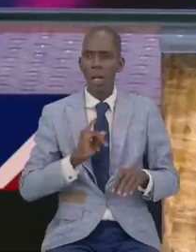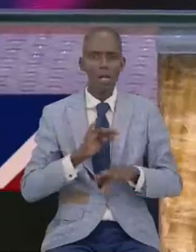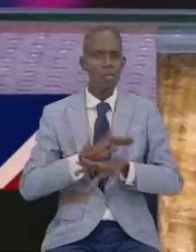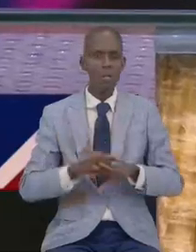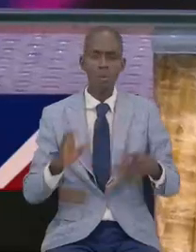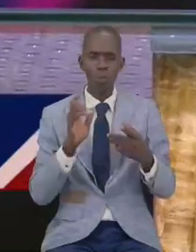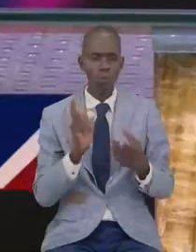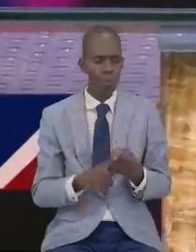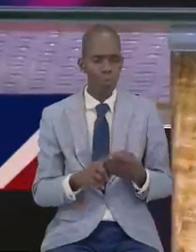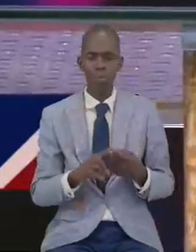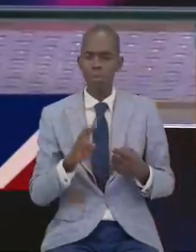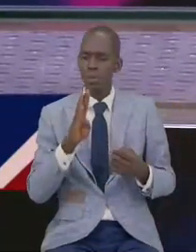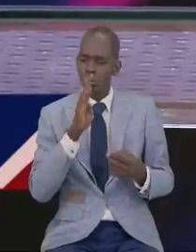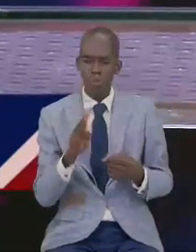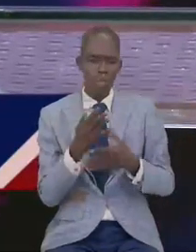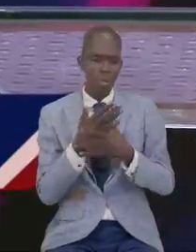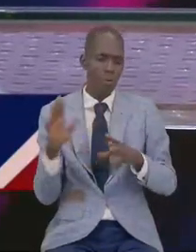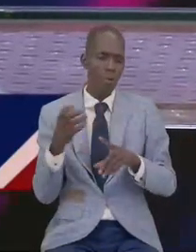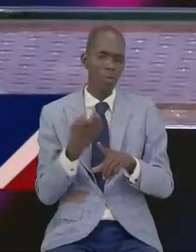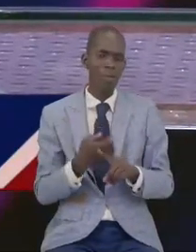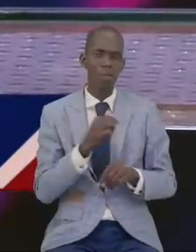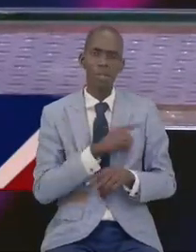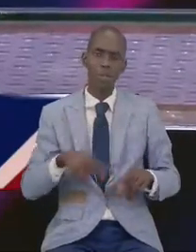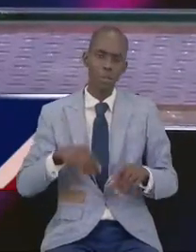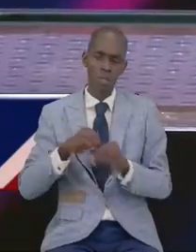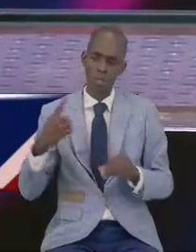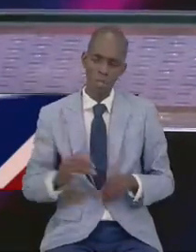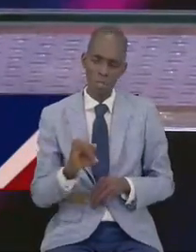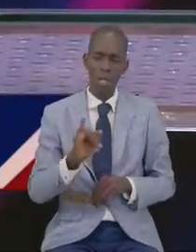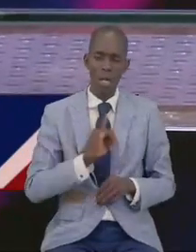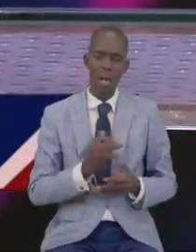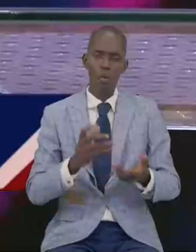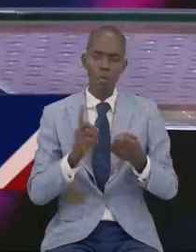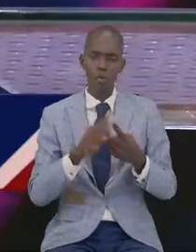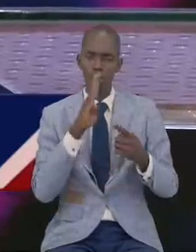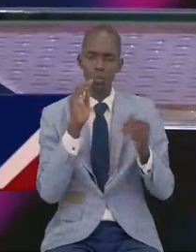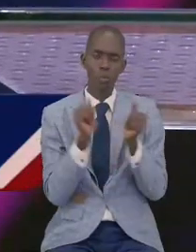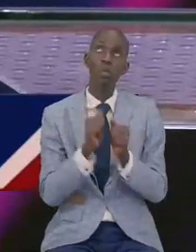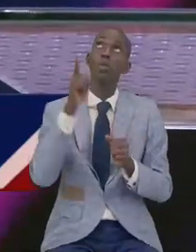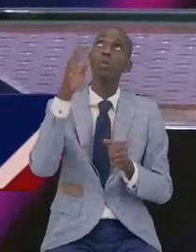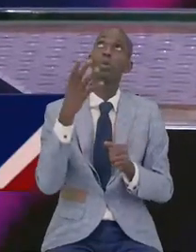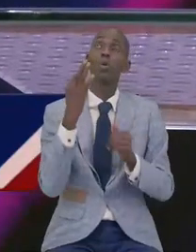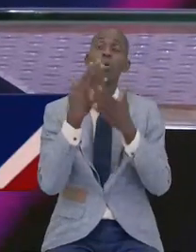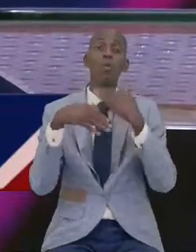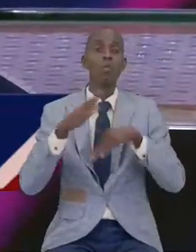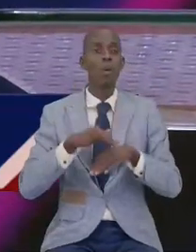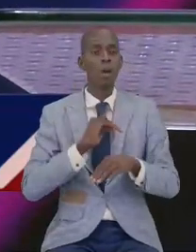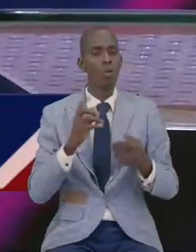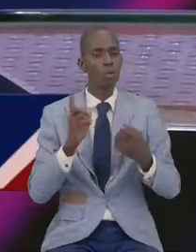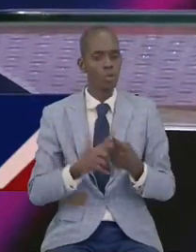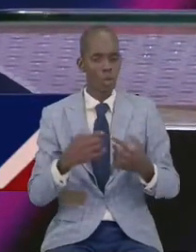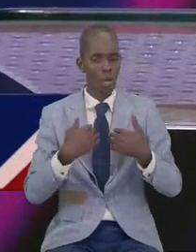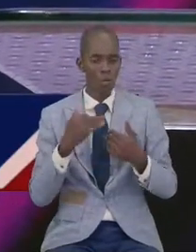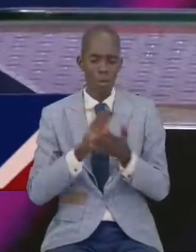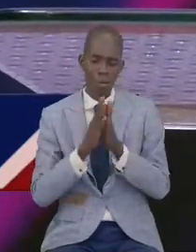pas passer l'éternité loin du Père Céleste. Je veux passer l'éternité avec le Dieu du ciel. Je veux mener la vie de paix ici, une